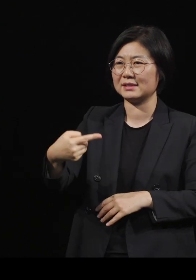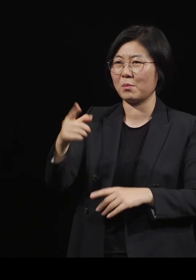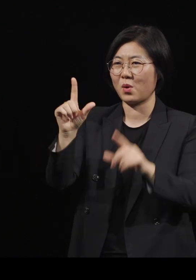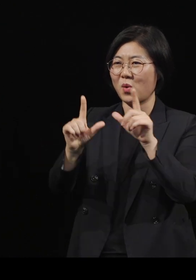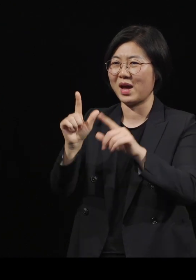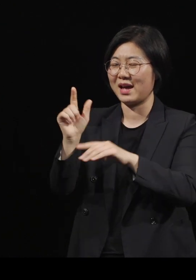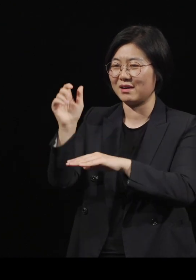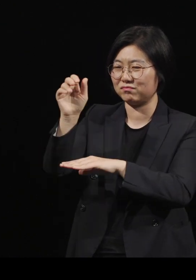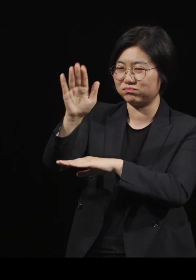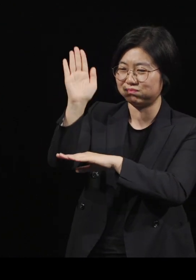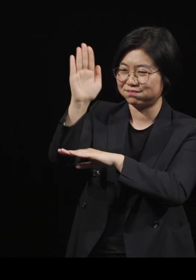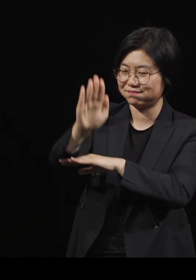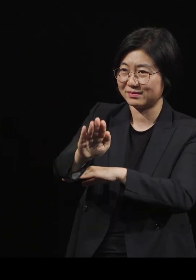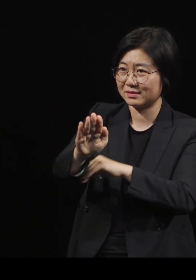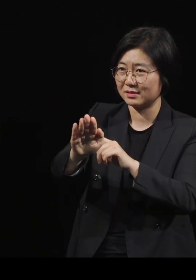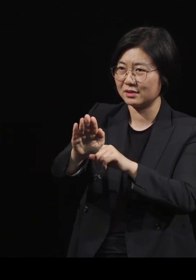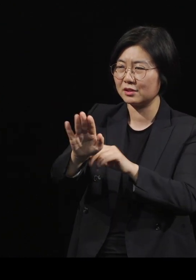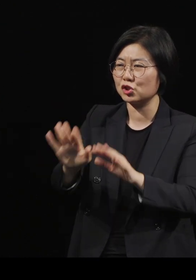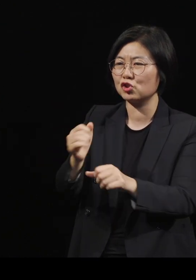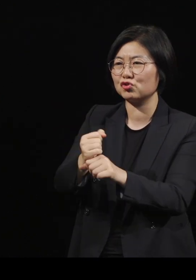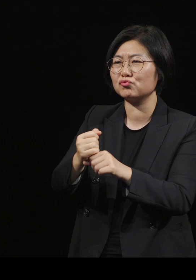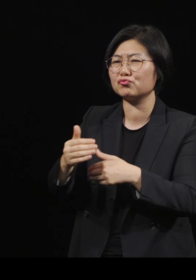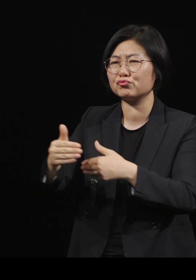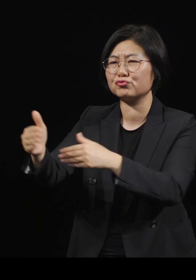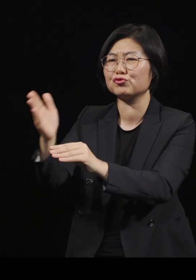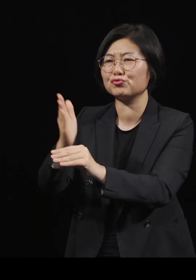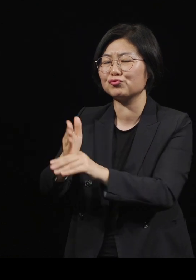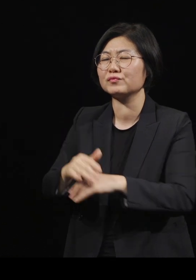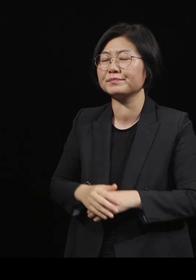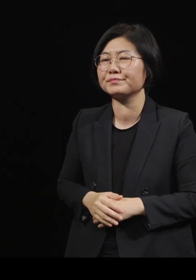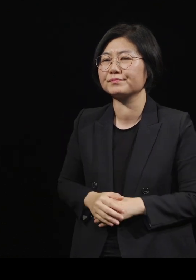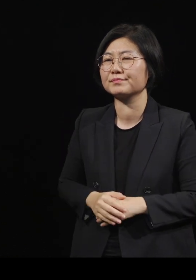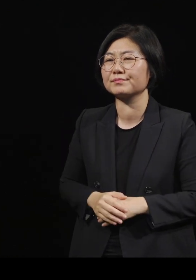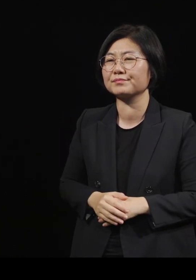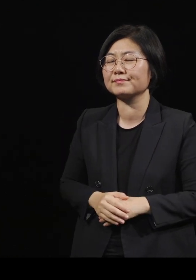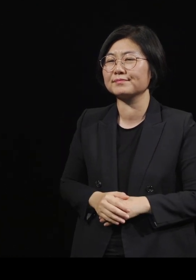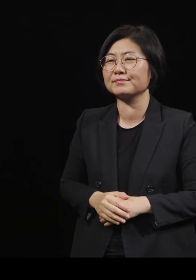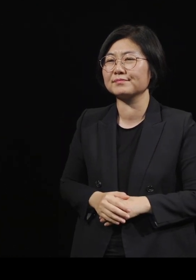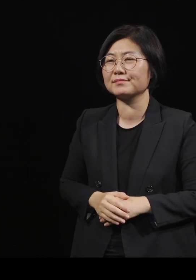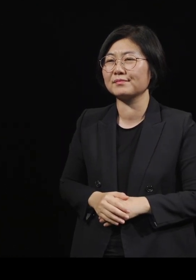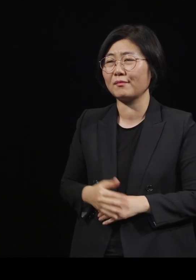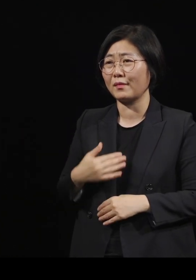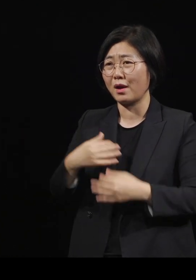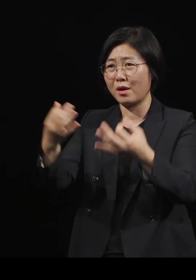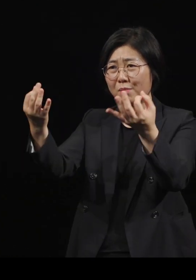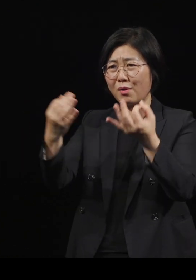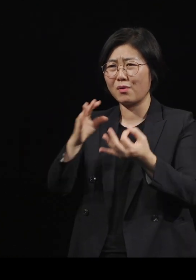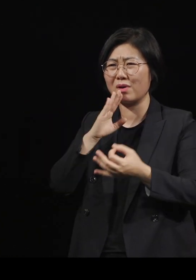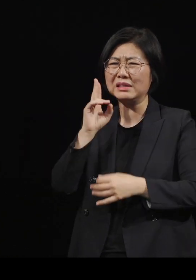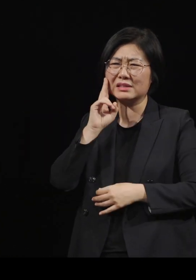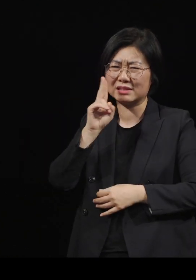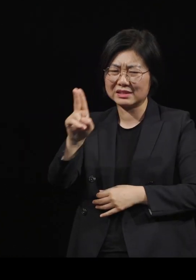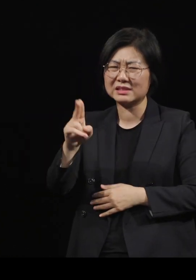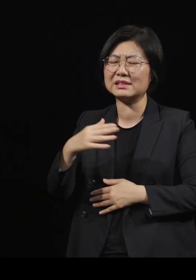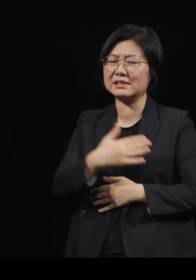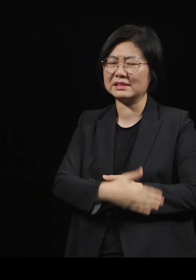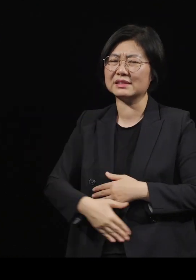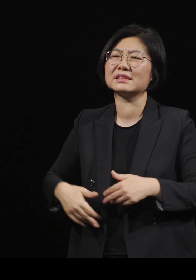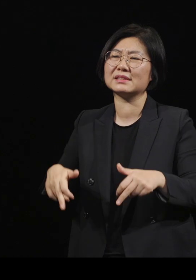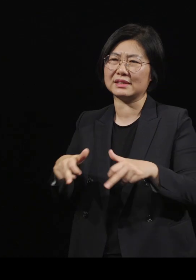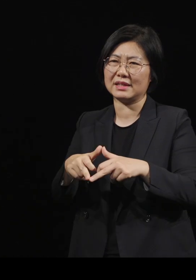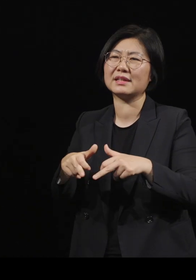Z라인이라고 밀고 있는 중입니다. 이렇게 누가 봐도 저는 중증의